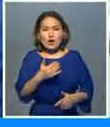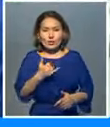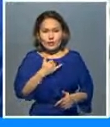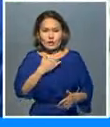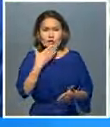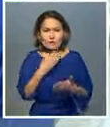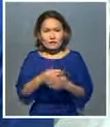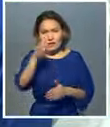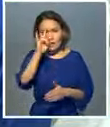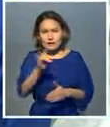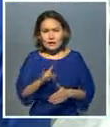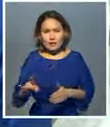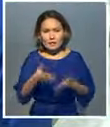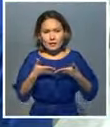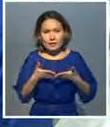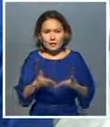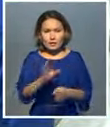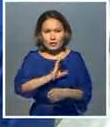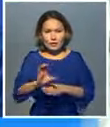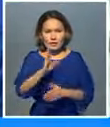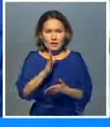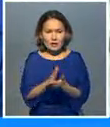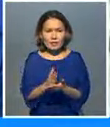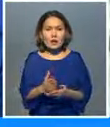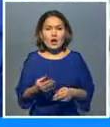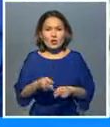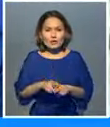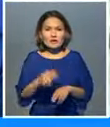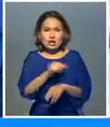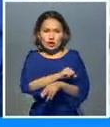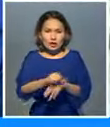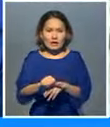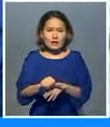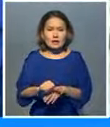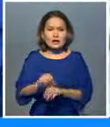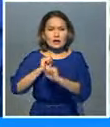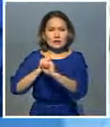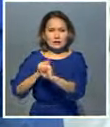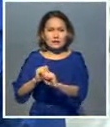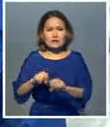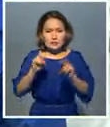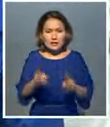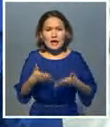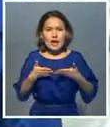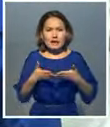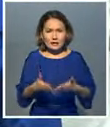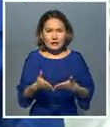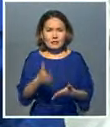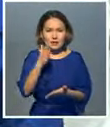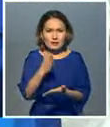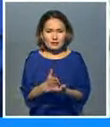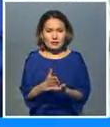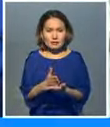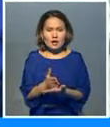Қазақстанның өркендеуіне, өсуіне, мына шекараның тыныштығына керек пайдалы кеме деп ойлаймын.